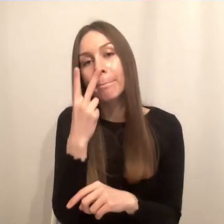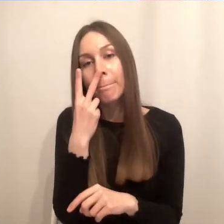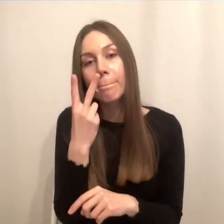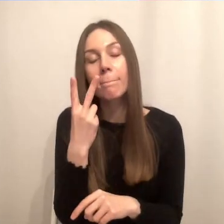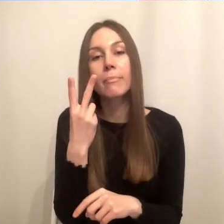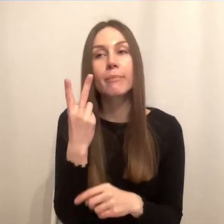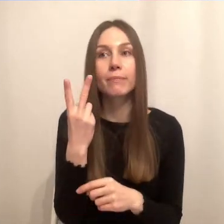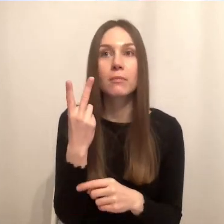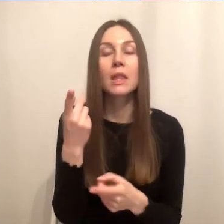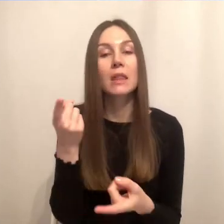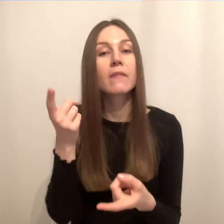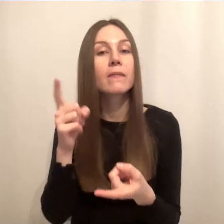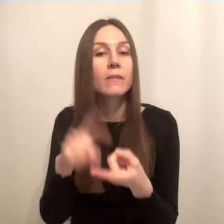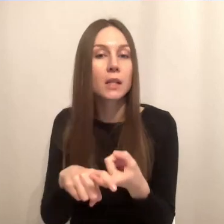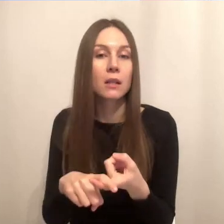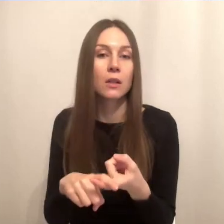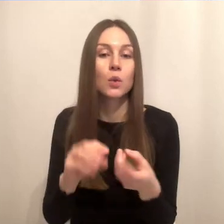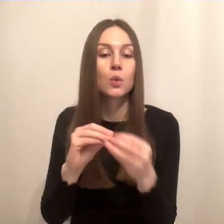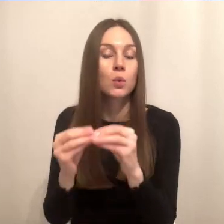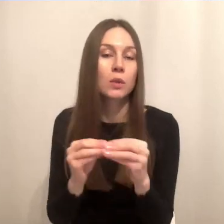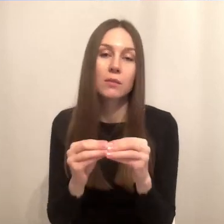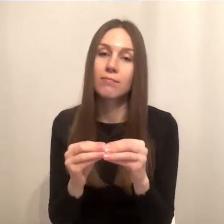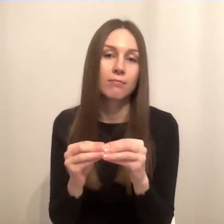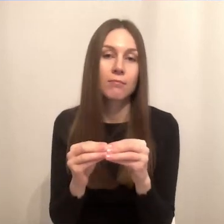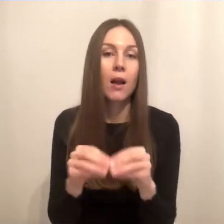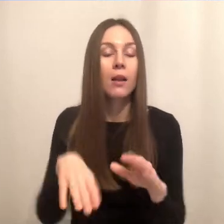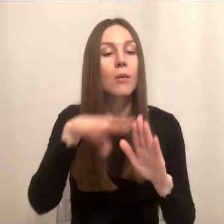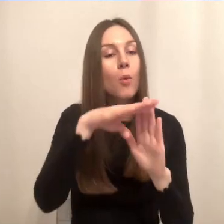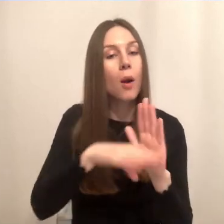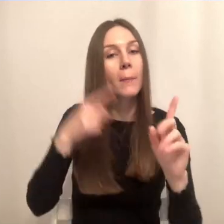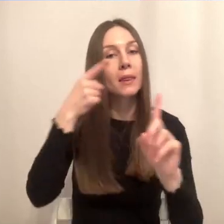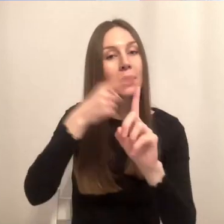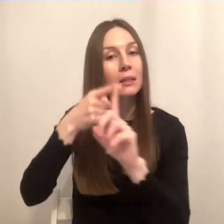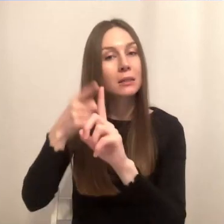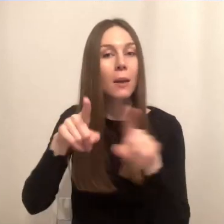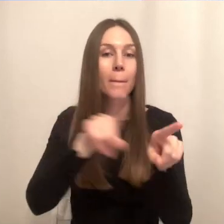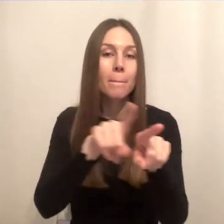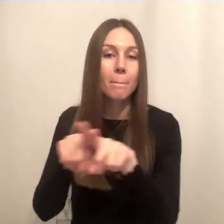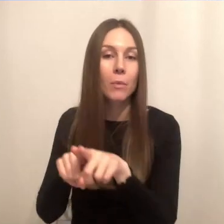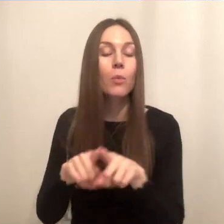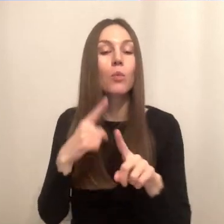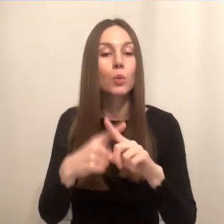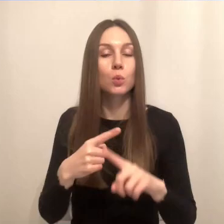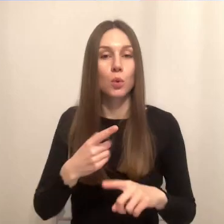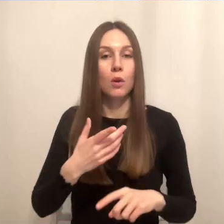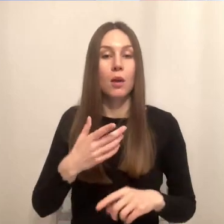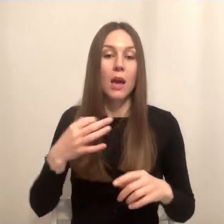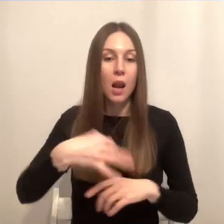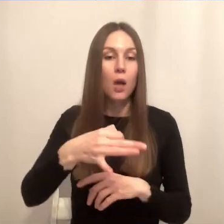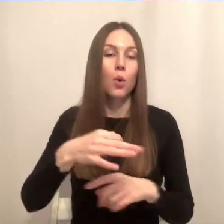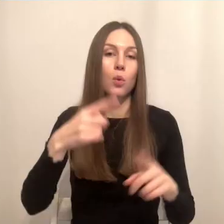viskas priklauso ne tik nuo susitarimo, bet kad ir programos tikslai būtų panašus ir apskritai mūsų tikslai būtų panašus rajone.